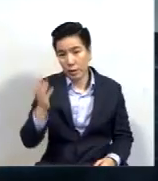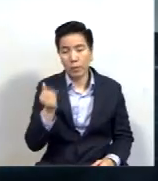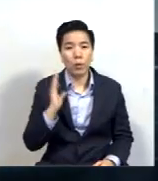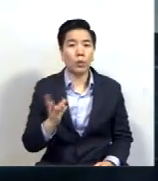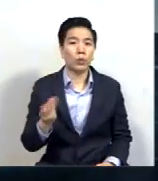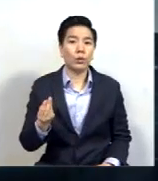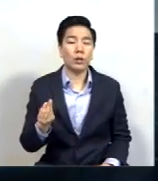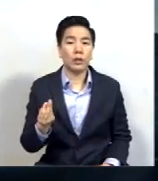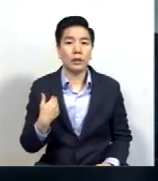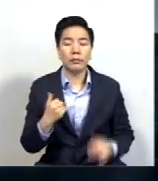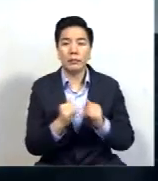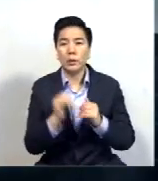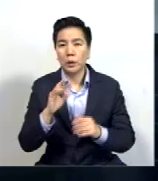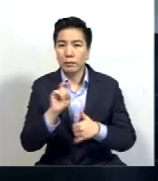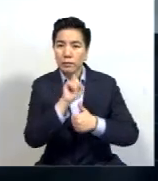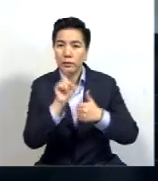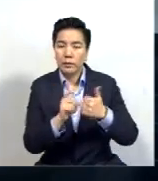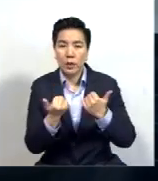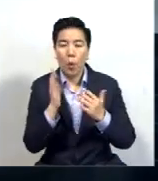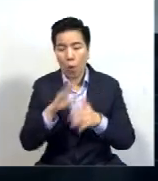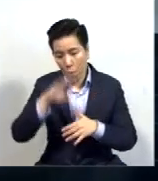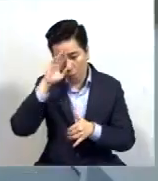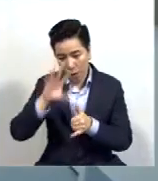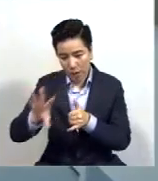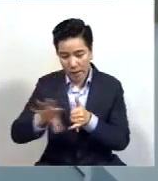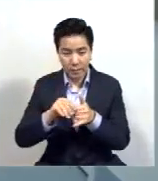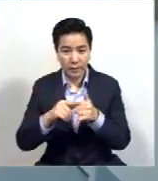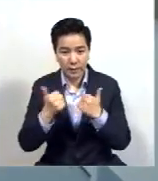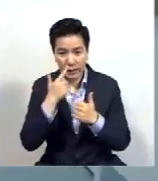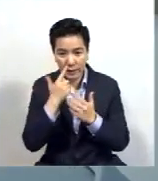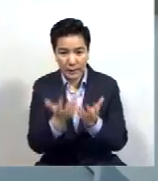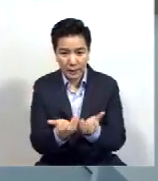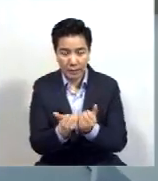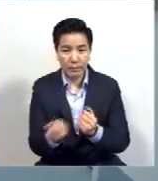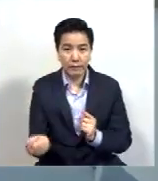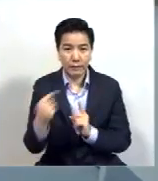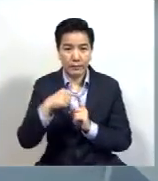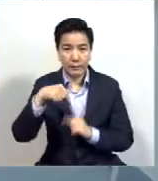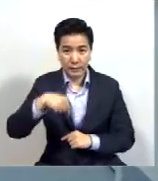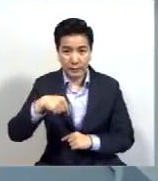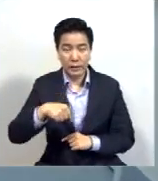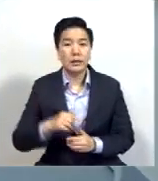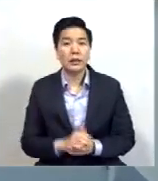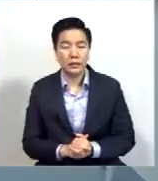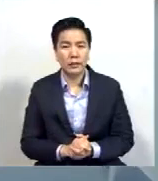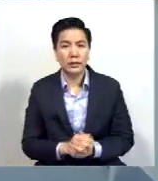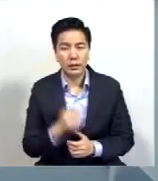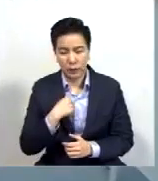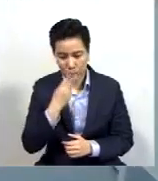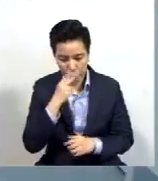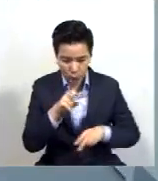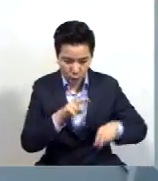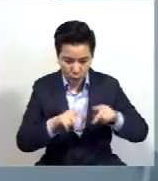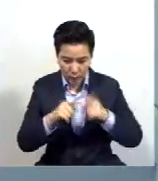คะหรือว่าผู้ต้องสงสัยกี่คนคะ ผู้สัมผัสโรคที่มาแล้วเข้าตามข้อบ่งชี้ที่จะต้องคัดกร